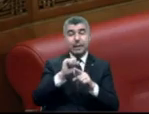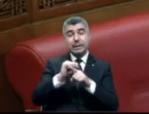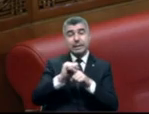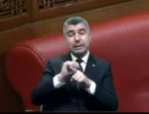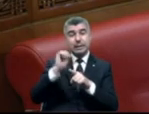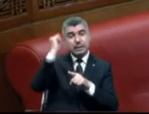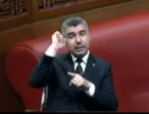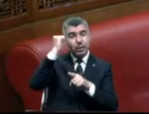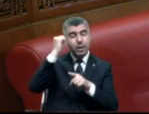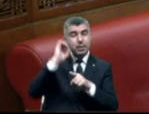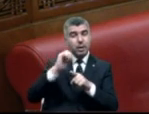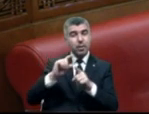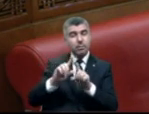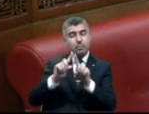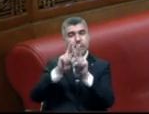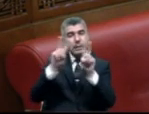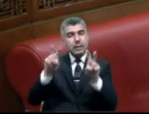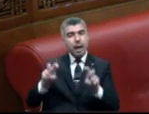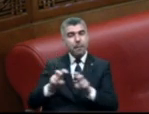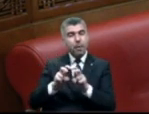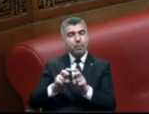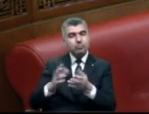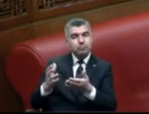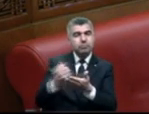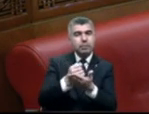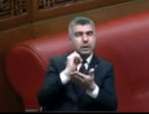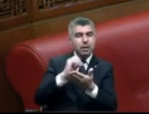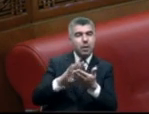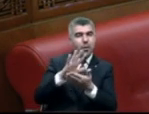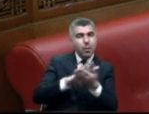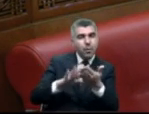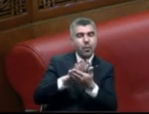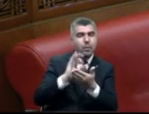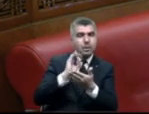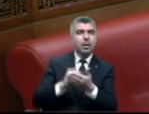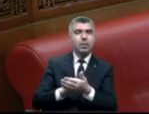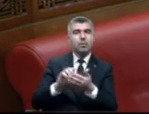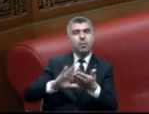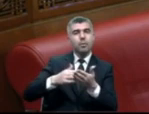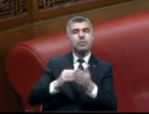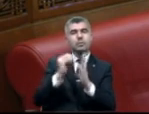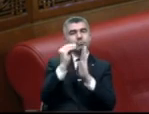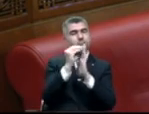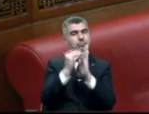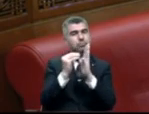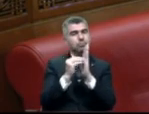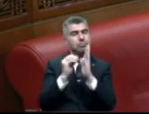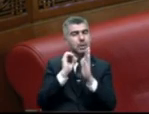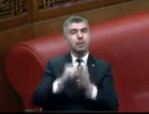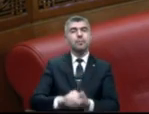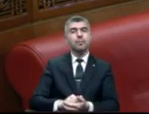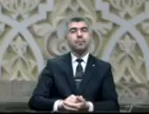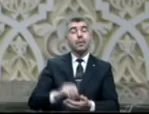استجابة لضمان أفضل الحاجيات المقاولات من المؤهلات وإشراكها في تحديد هذه الحاجيات. وتم الرفع